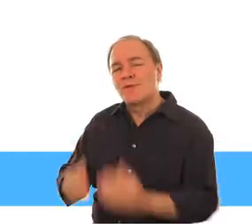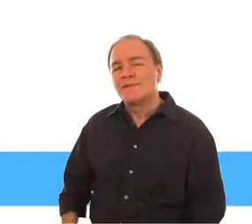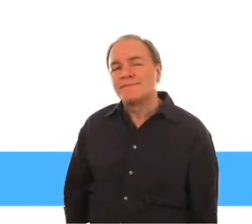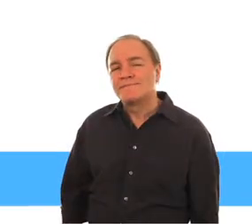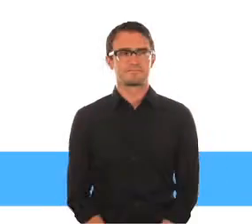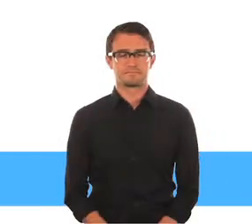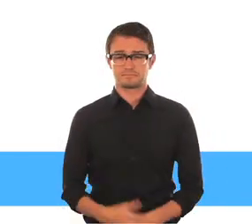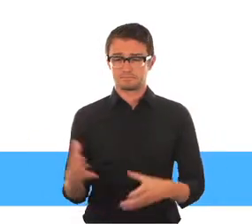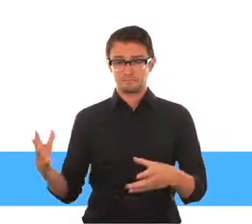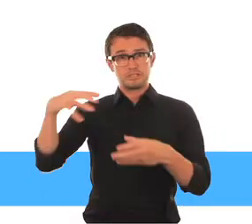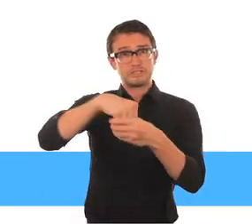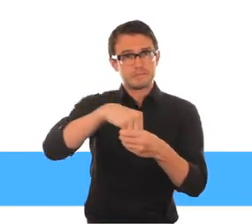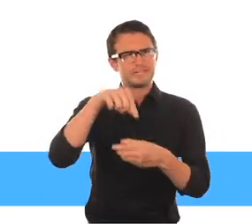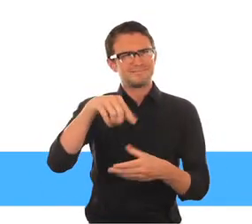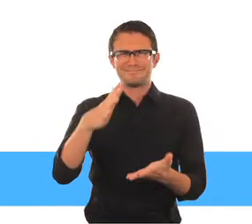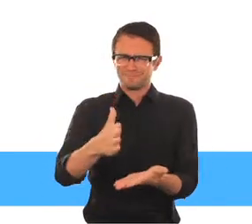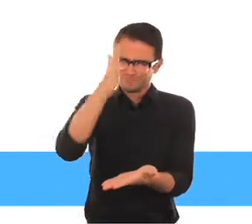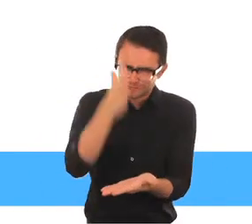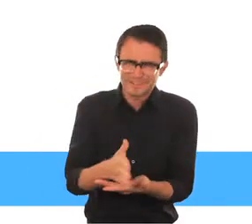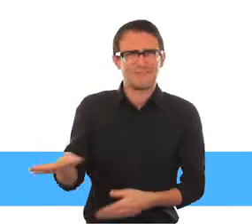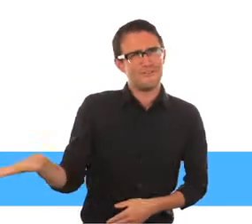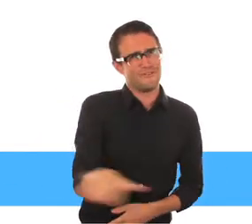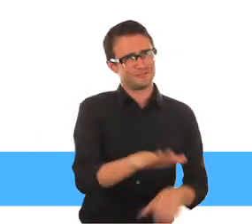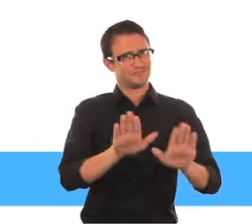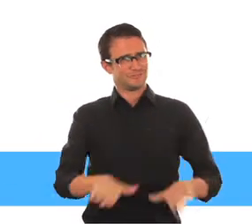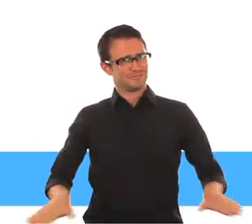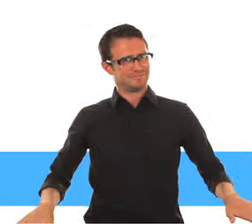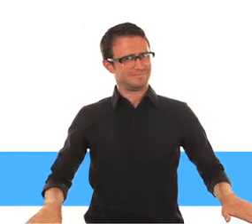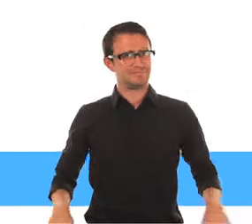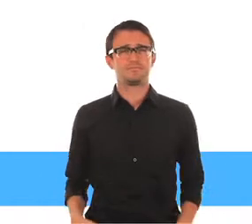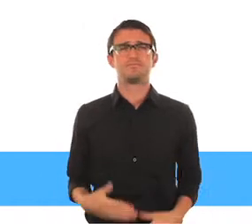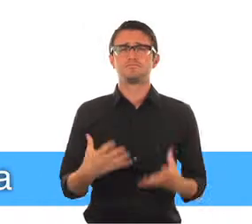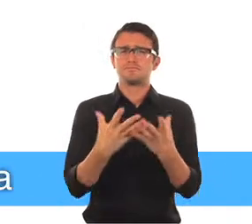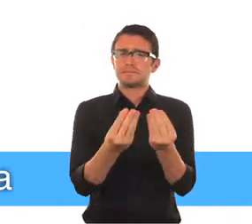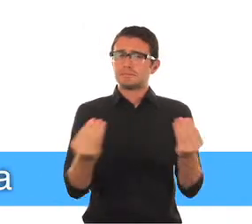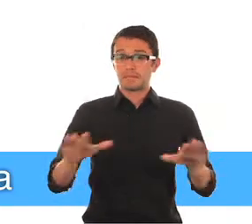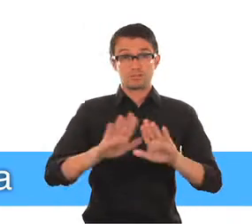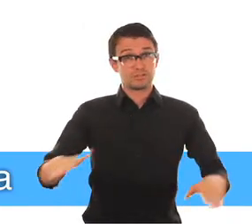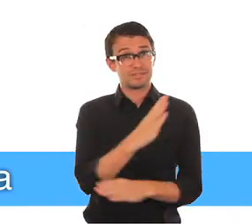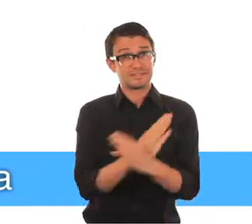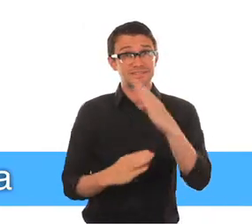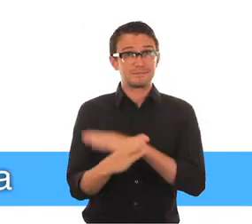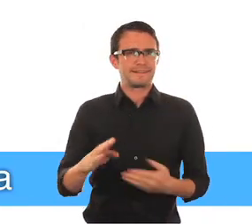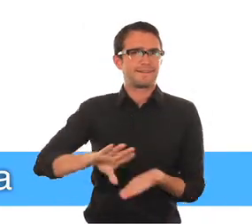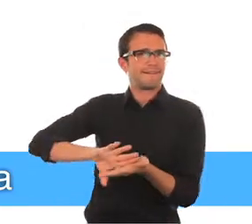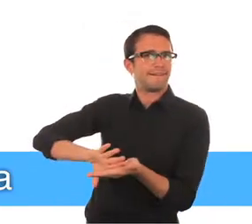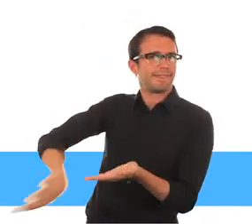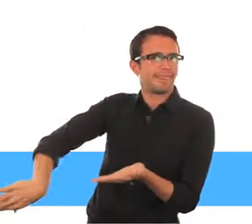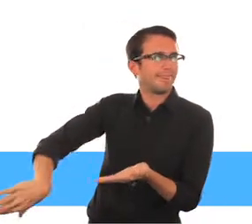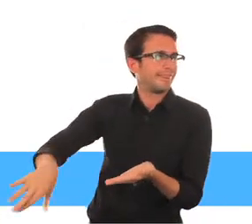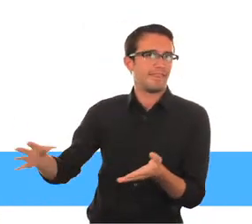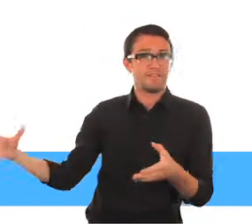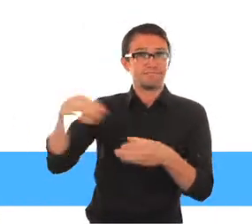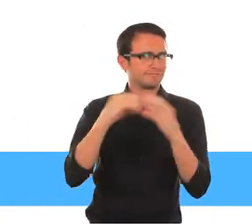La participation est un droit fondamental pour tous les enfants. Cependant, les enfants handicapés sont trop souvent laissés en marge, exclus de la plupart des activités